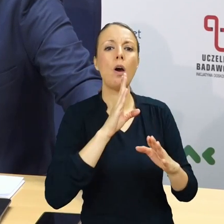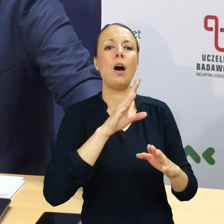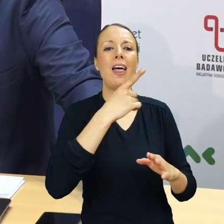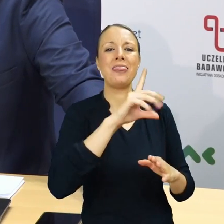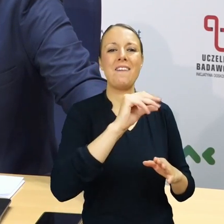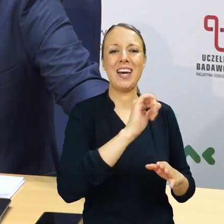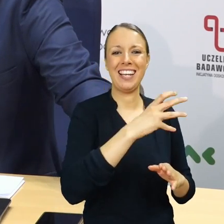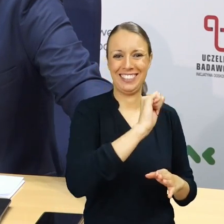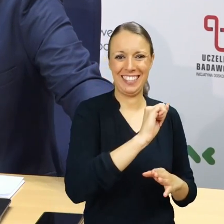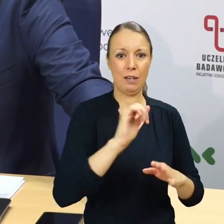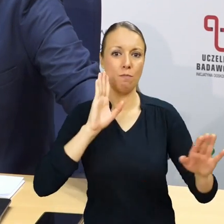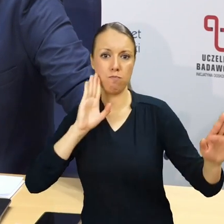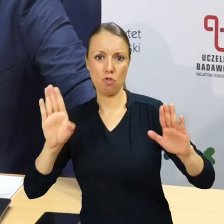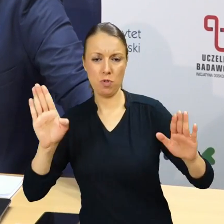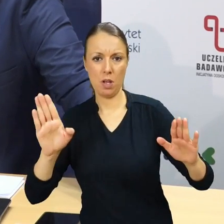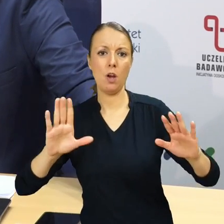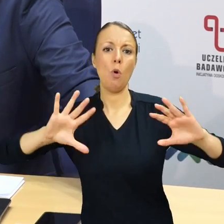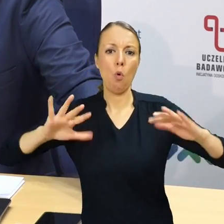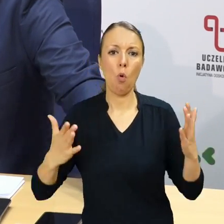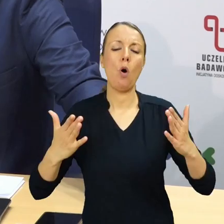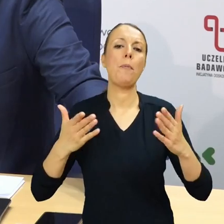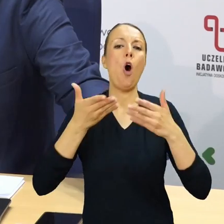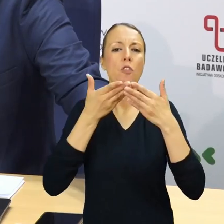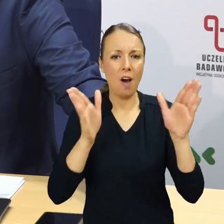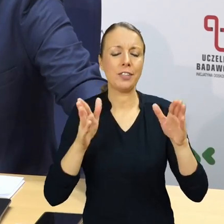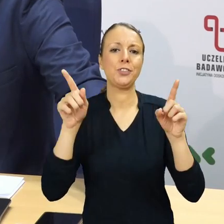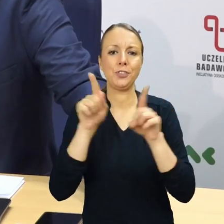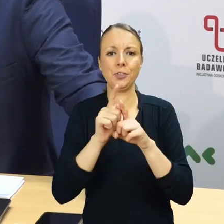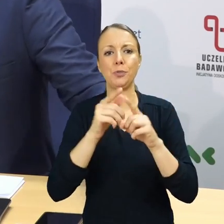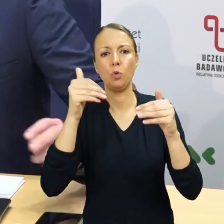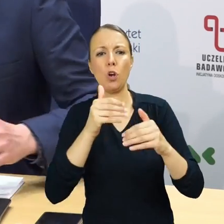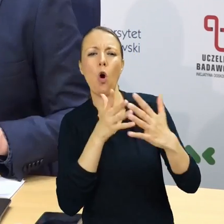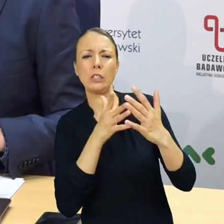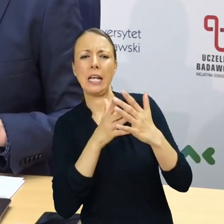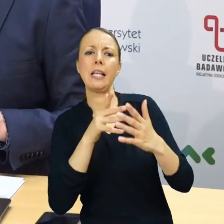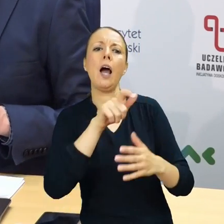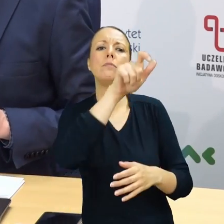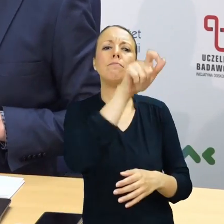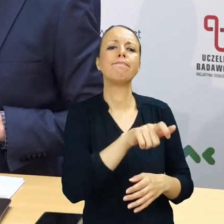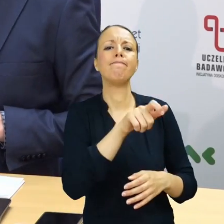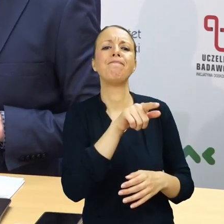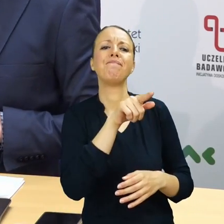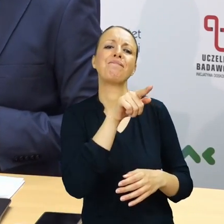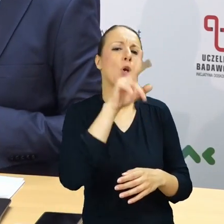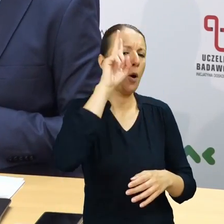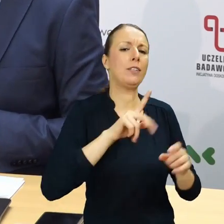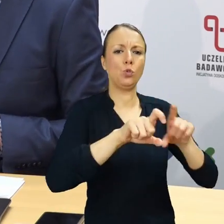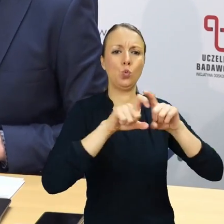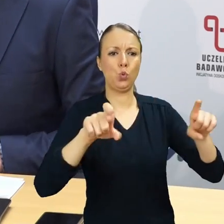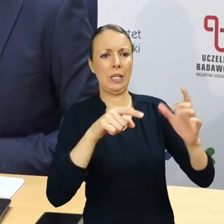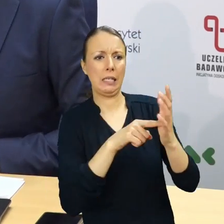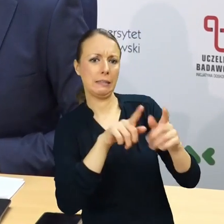na ocenę faktyczną i prawną tego podmiotu, który jest na pierwszej linii. To znaczy, zakładamy, że jeżeli rząd federalny ma